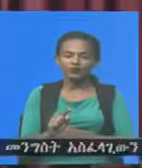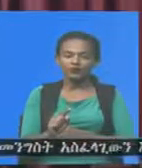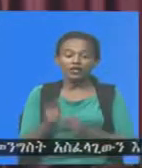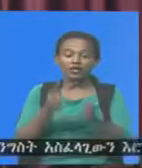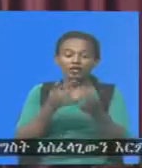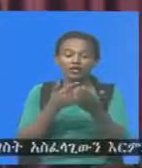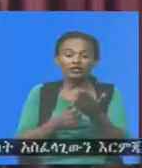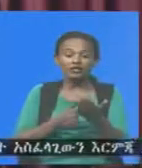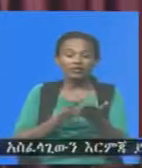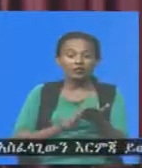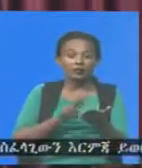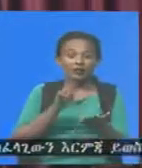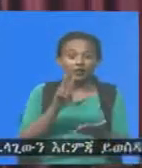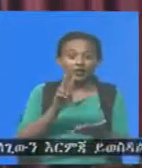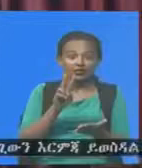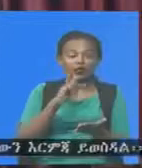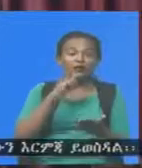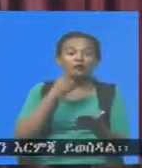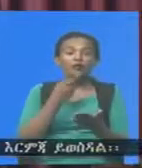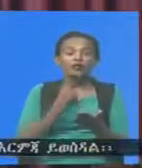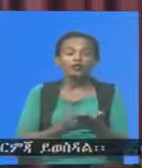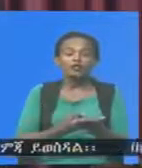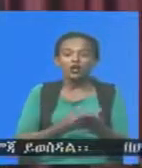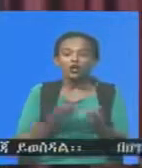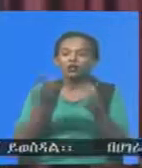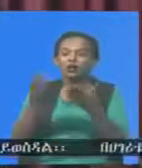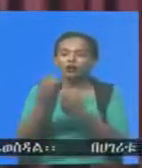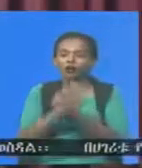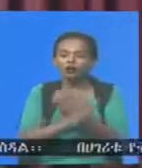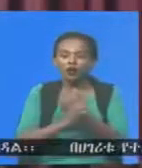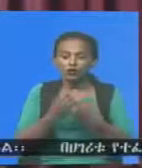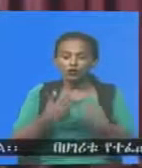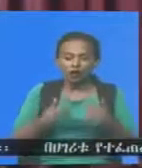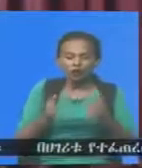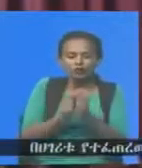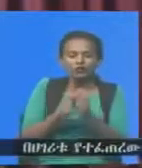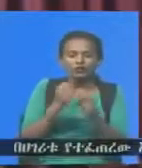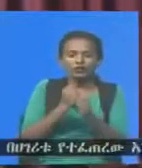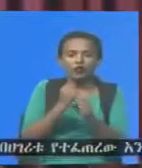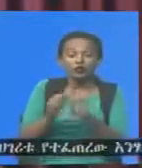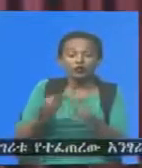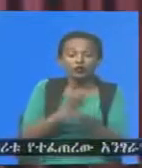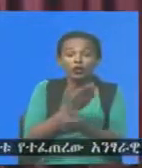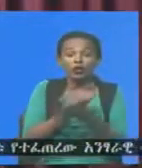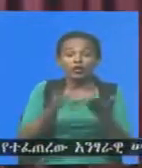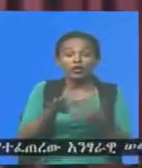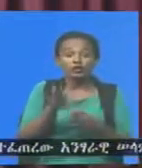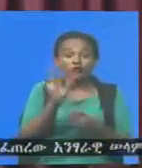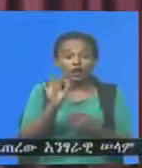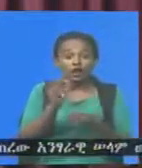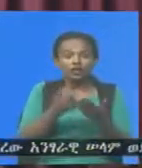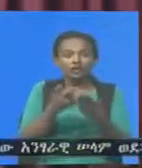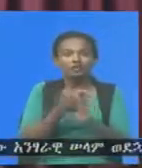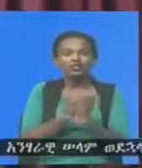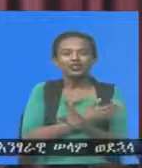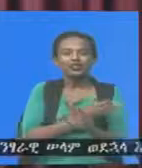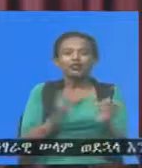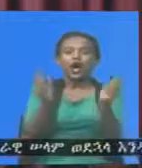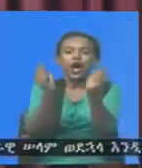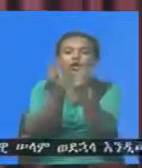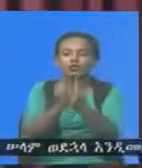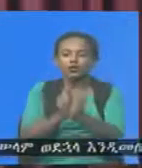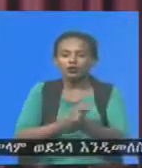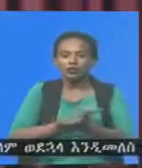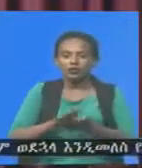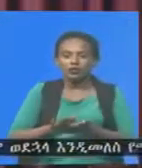ከዚያ በመነሳት መረጃም ያቀብሉ ነገራት አሉ። አብራን እየሰራን ያለ ነው። የተሟላ ነገር ስናገኝ እንደ ከዚህ ቀደሙ አስረን ከምናጣራ